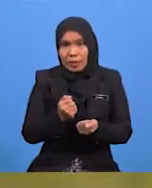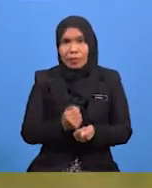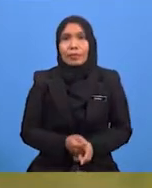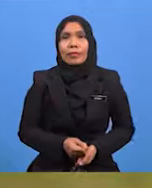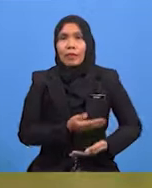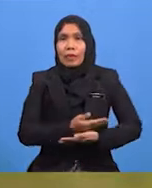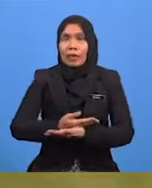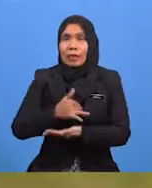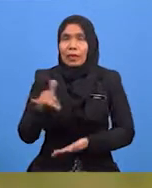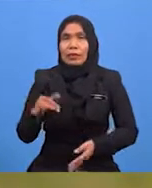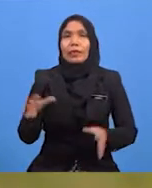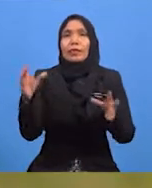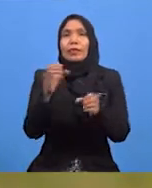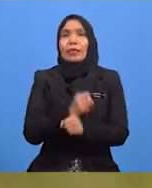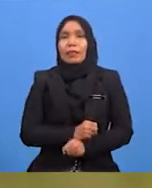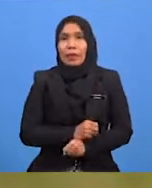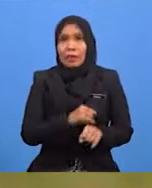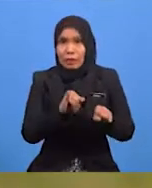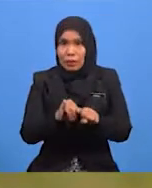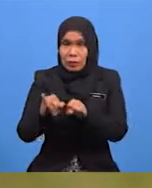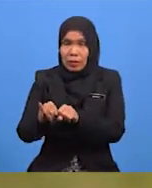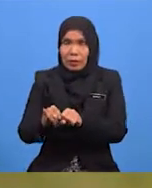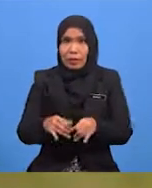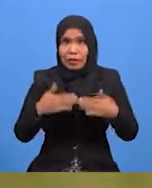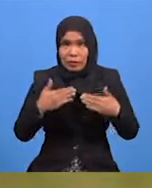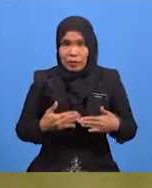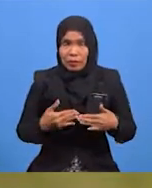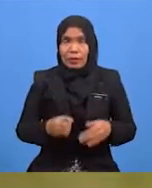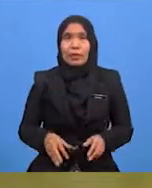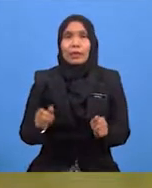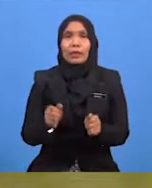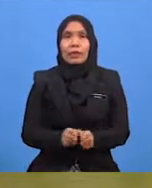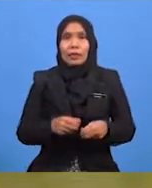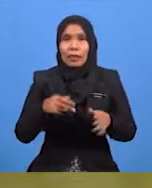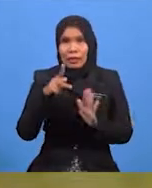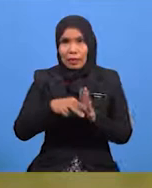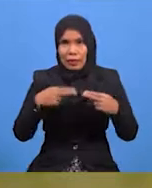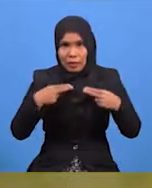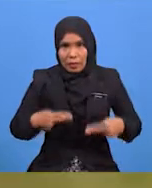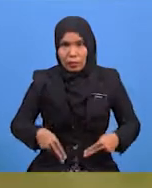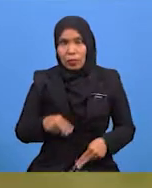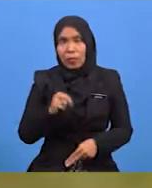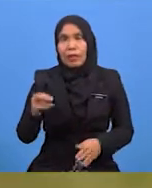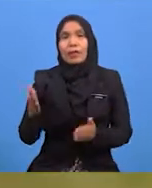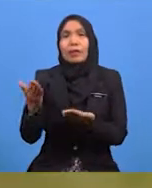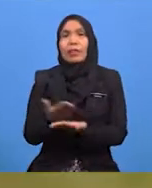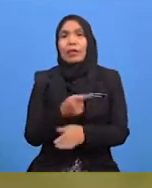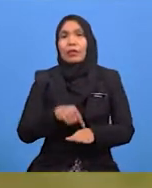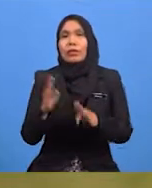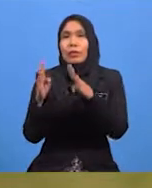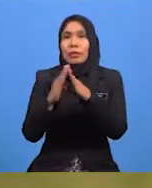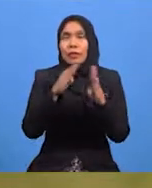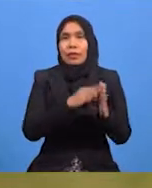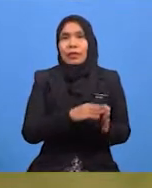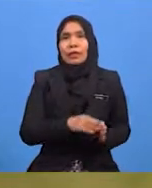dapat menyesuaikan diri dengan kehidupan baru di bandar yang ternyata jauh